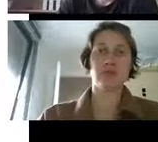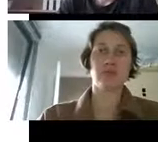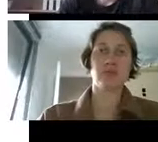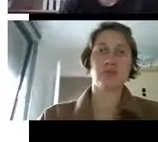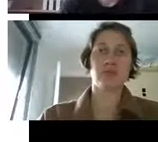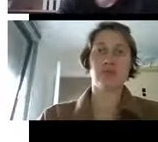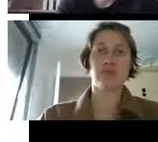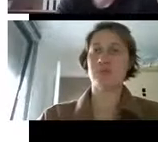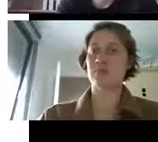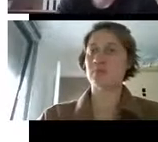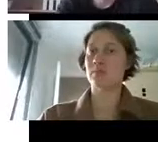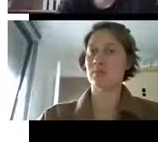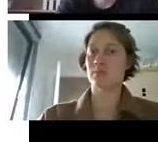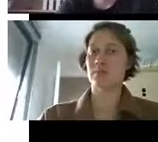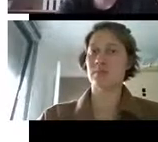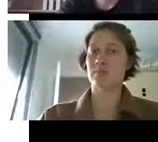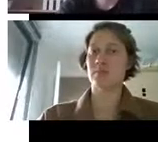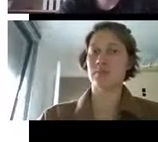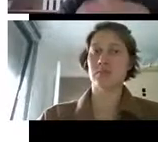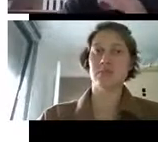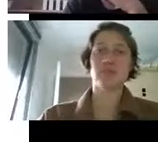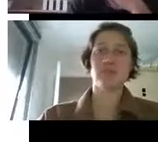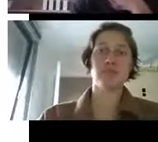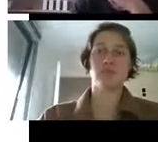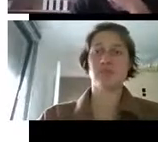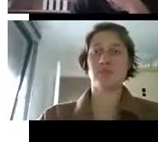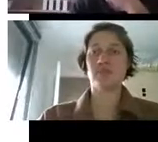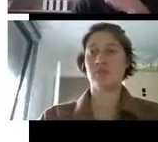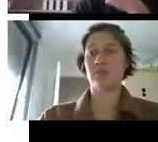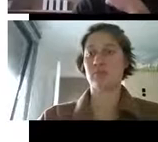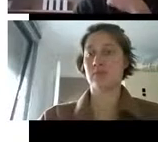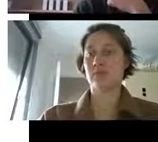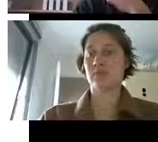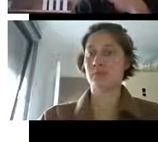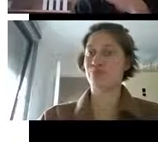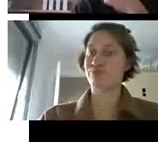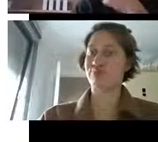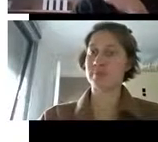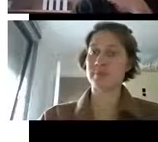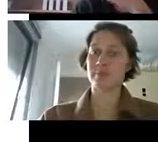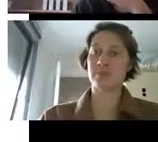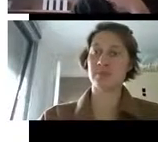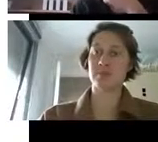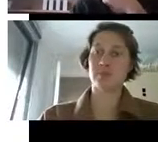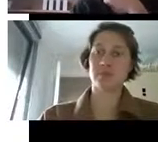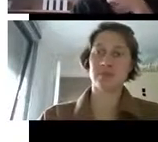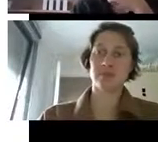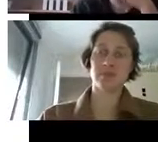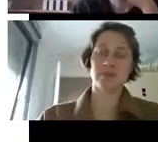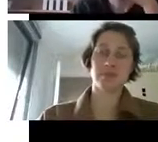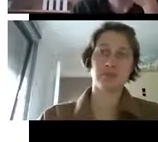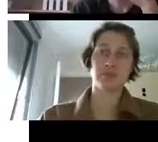nog, we hebben al deels, ik weet dat het bataljon daar ook al wat rond gezegd heeft, maar we willen graag ook een standpunt verspreiden over dat we eigenlijk